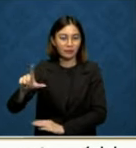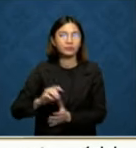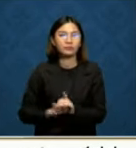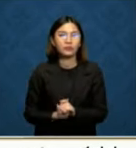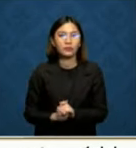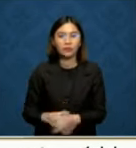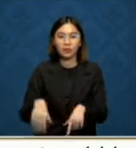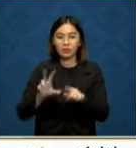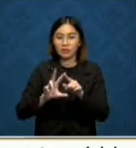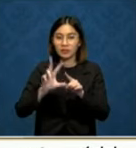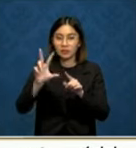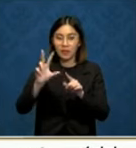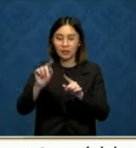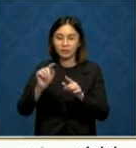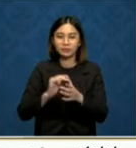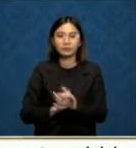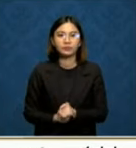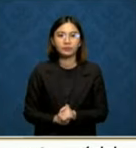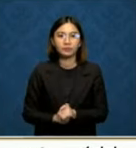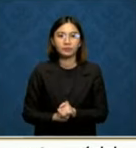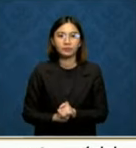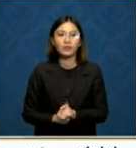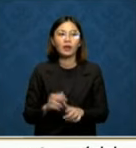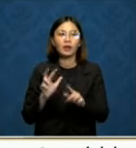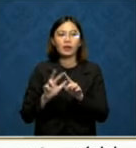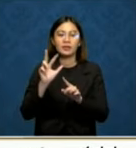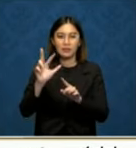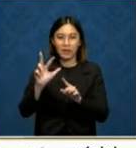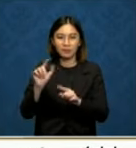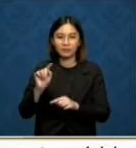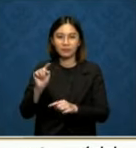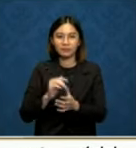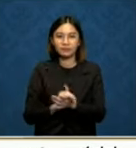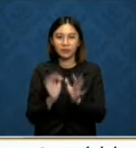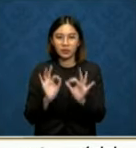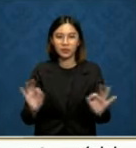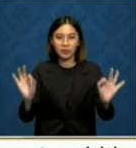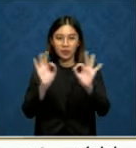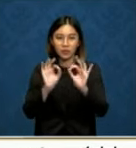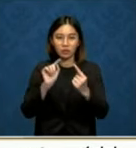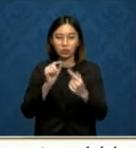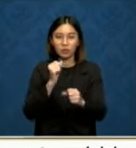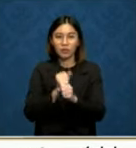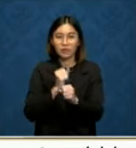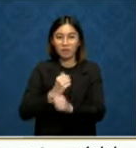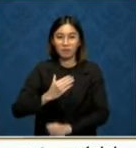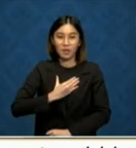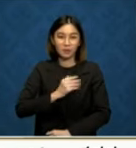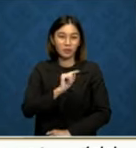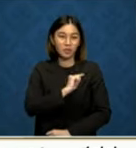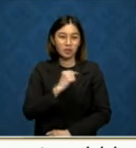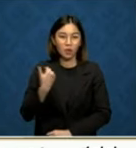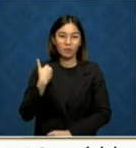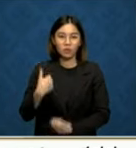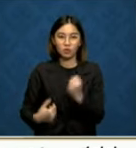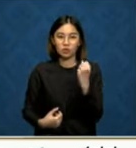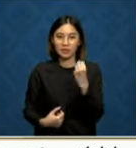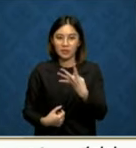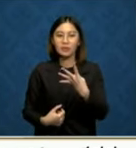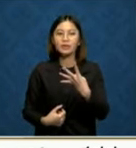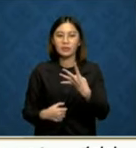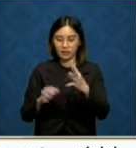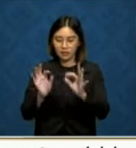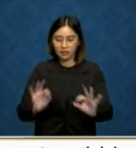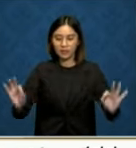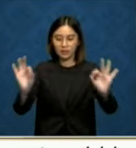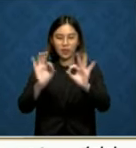ส่นที่ 3 ซึงแน่นอนงานของสภาจะมี 4 สำ